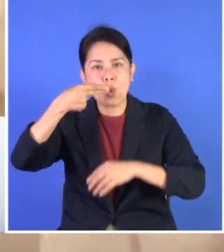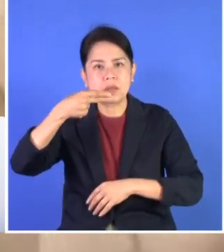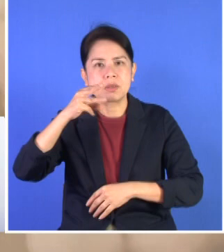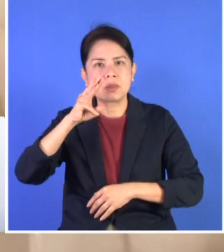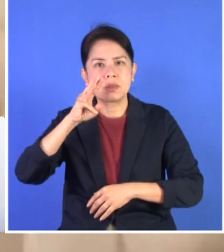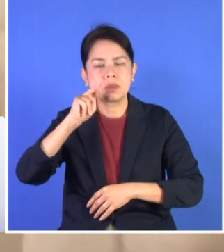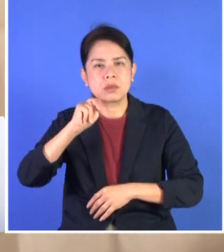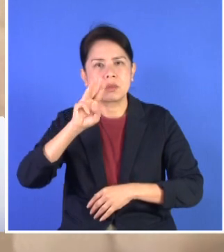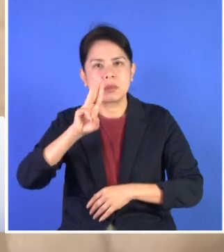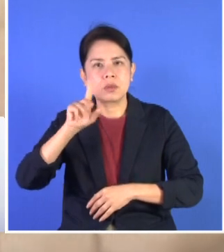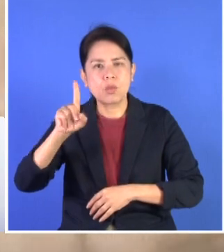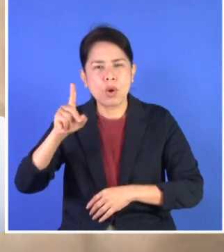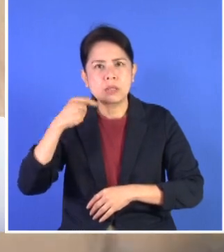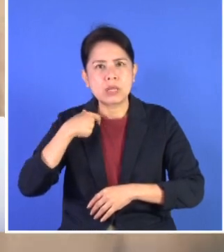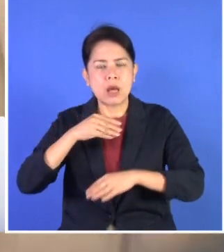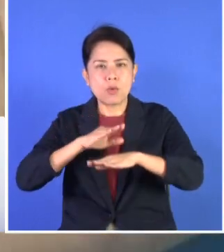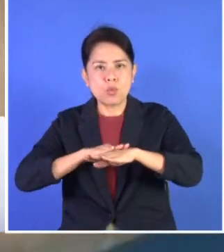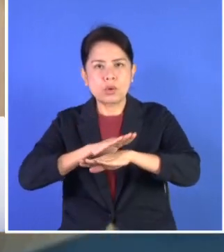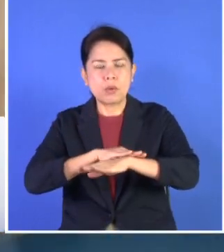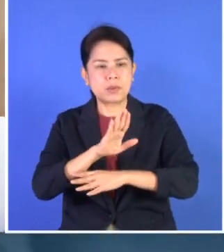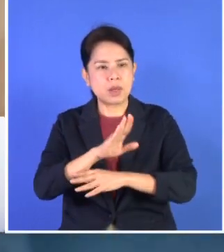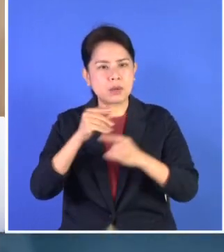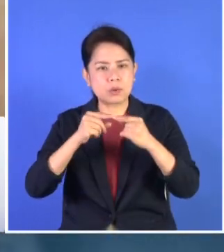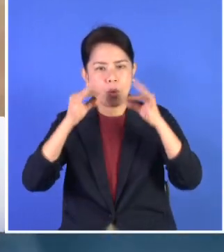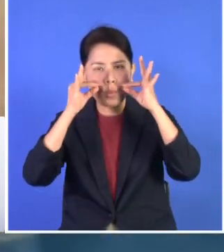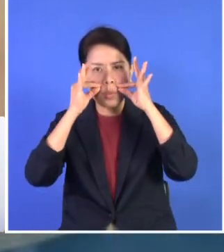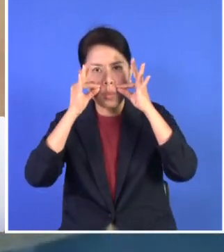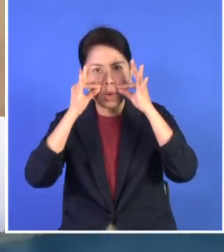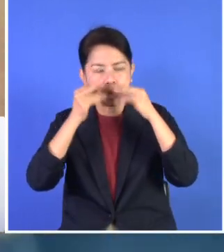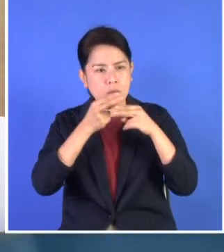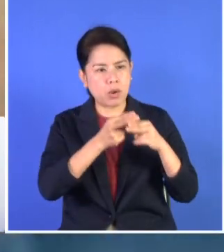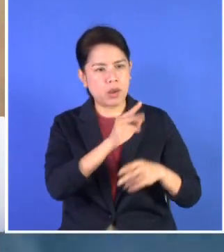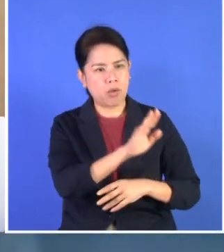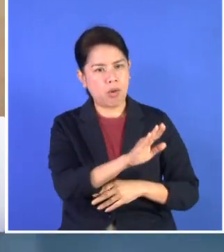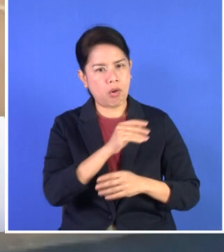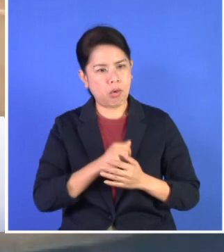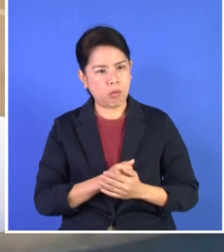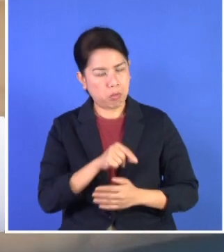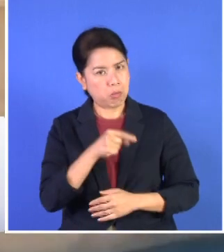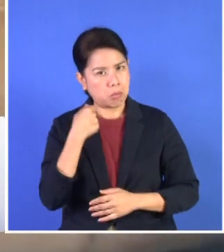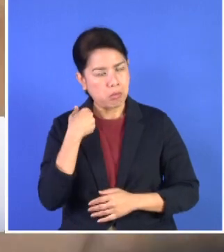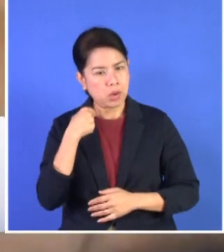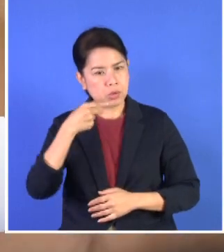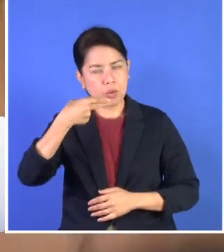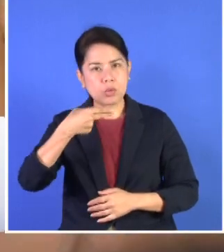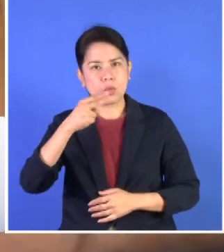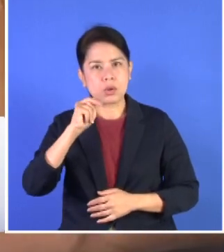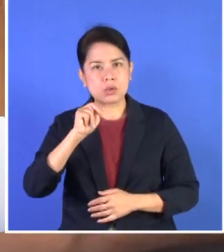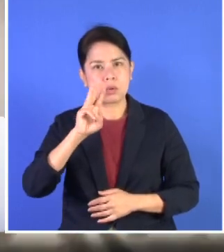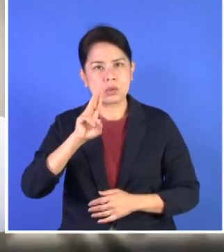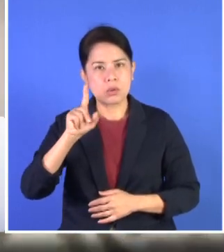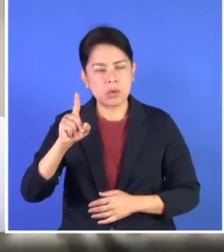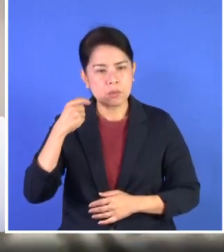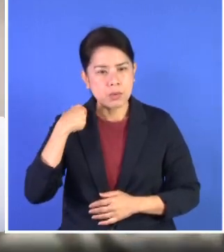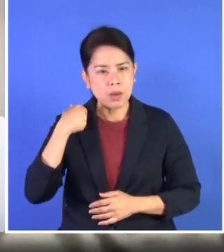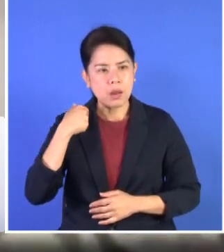หลุดอันเนี้ยคือหลุดออกมาให้เองห้ามไปดึงของเขานะคะเคยให้หนวดเจ้าของบ้างหรือเปล่าเอออื